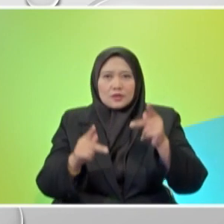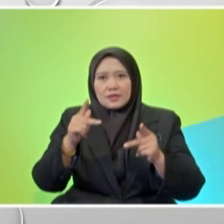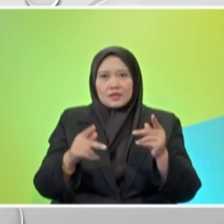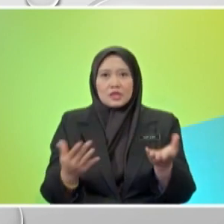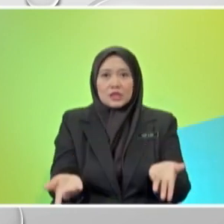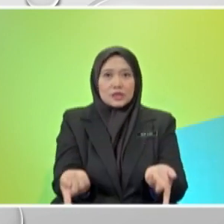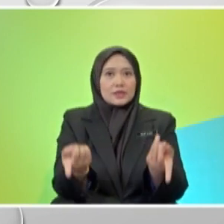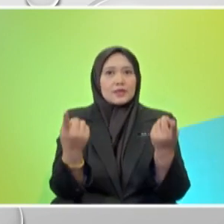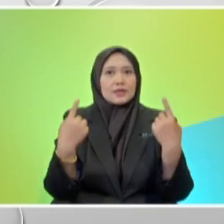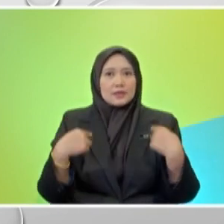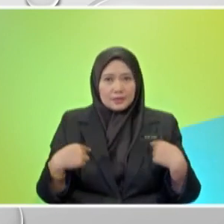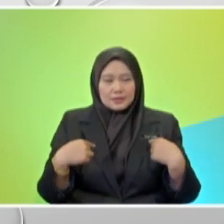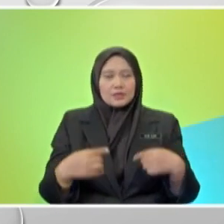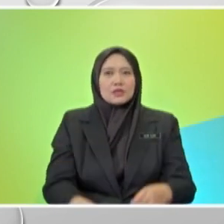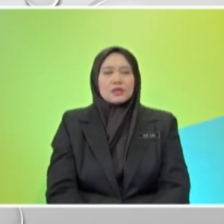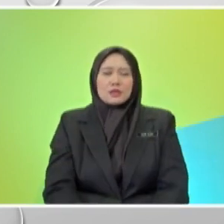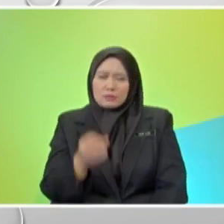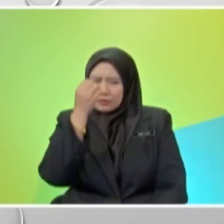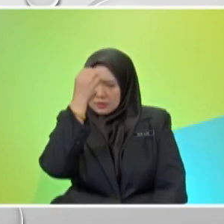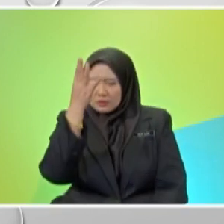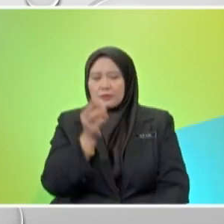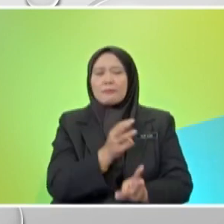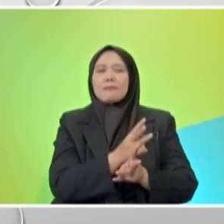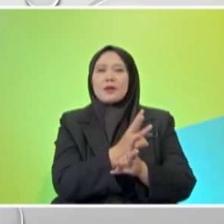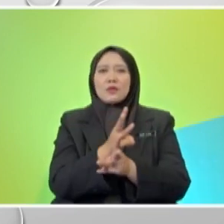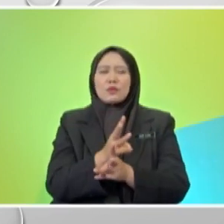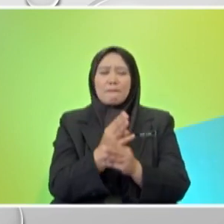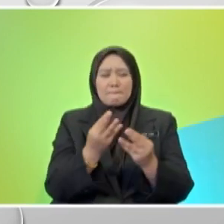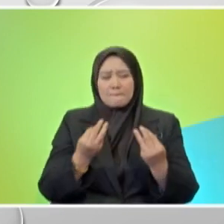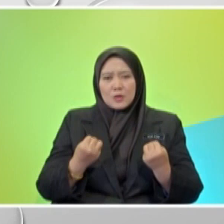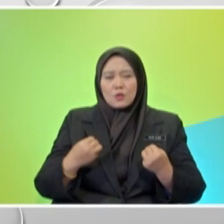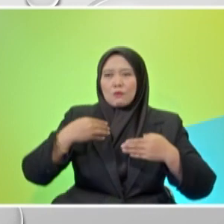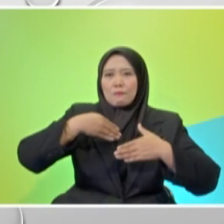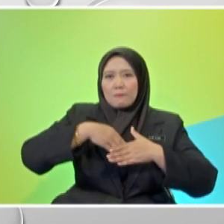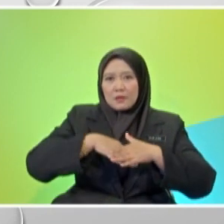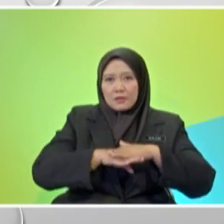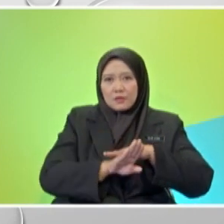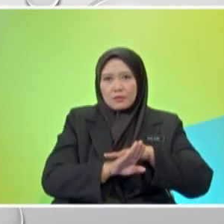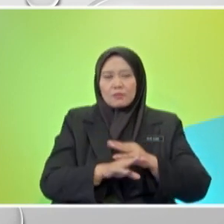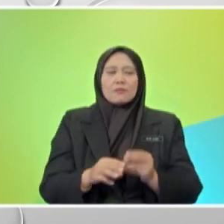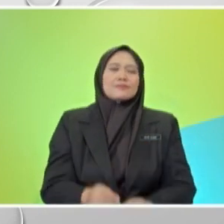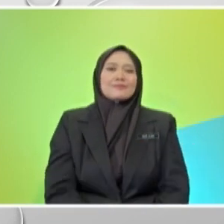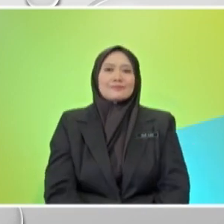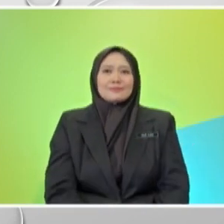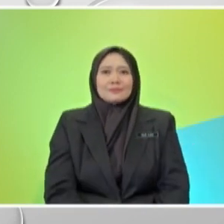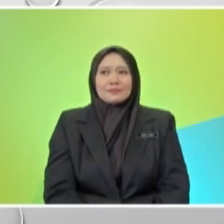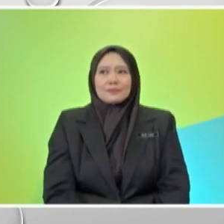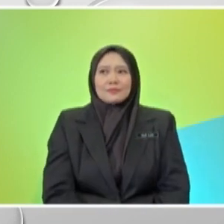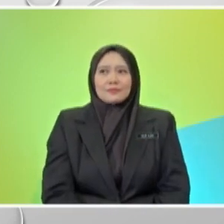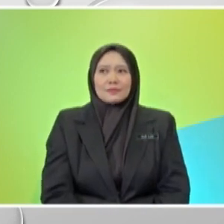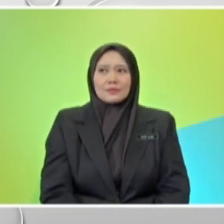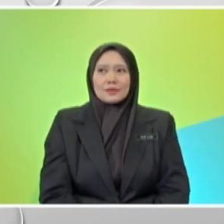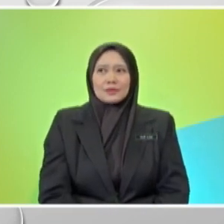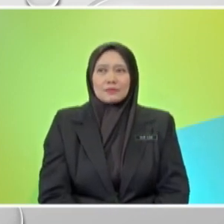kereta datang, dia beritahu pada pengawal keselamatan dia nak masuk. Dan pengawal keselamatan kena tanyalah siapa semua kan.